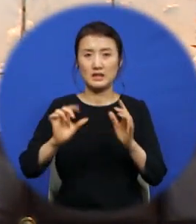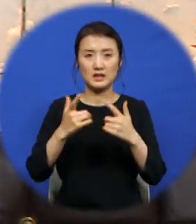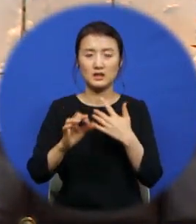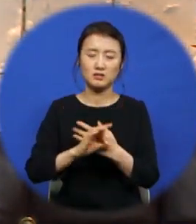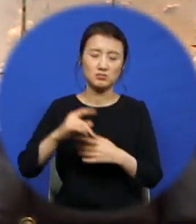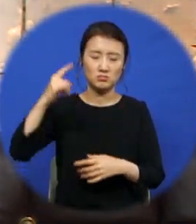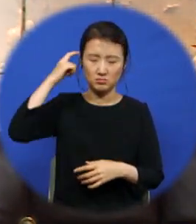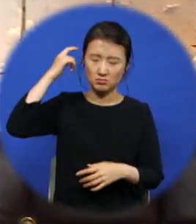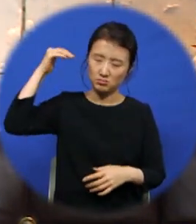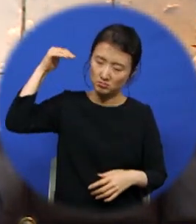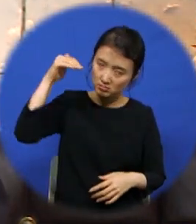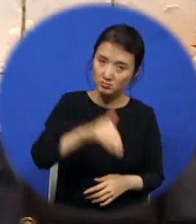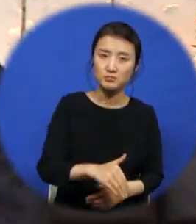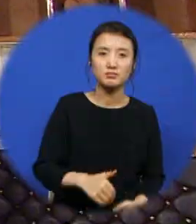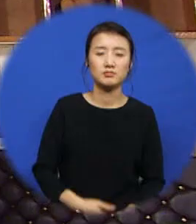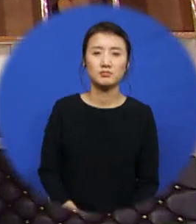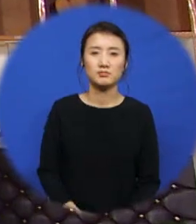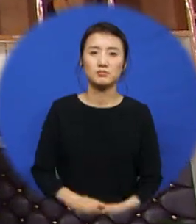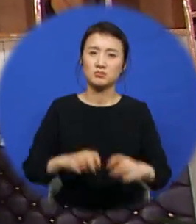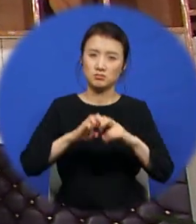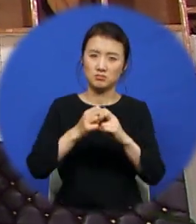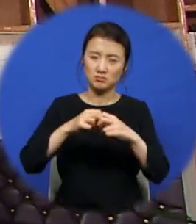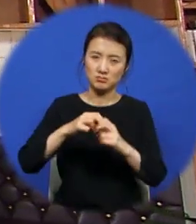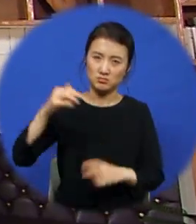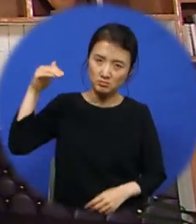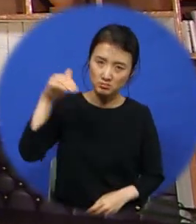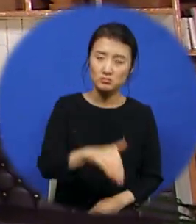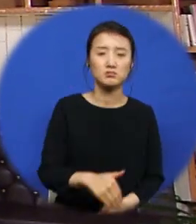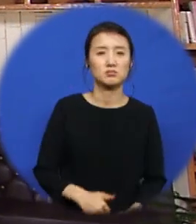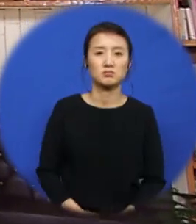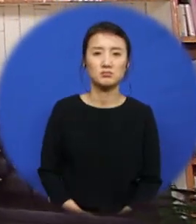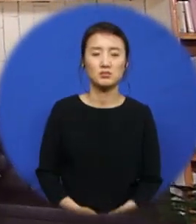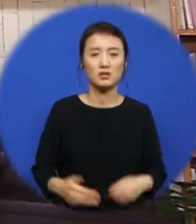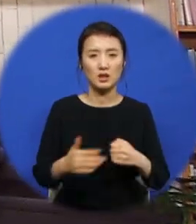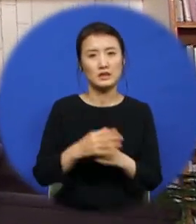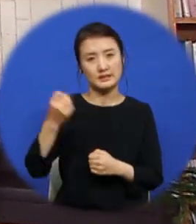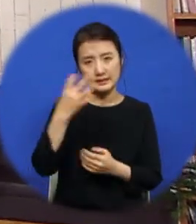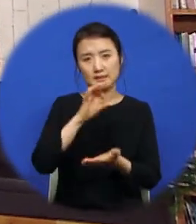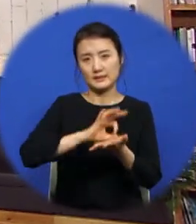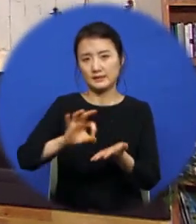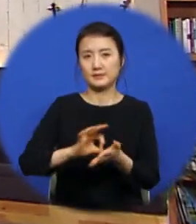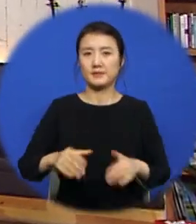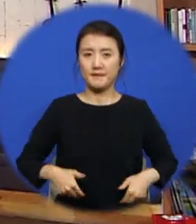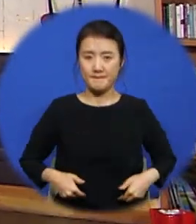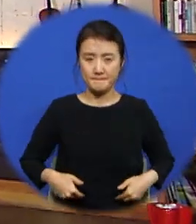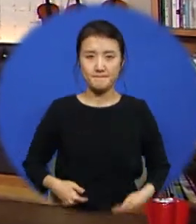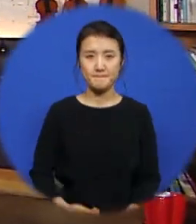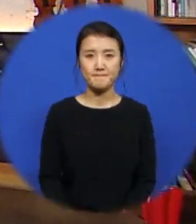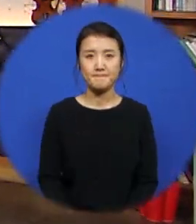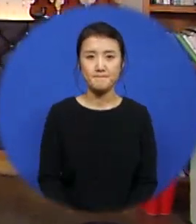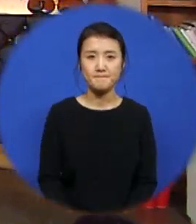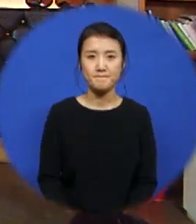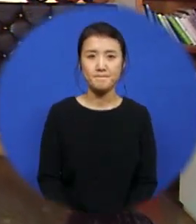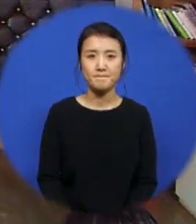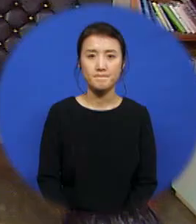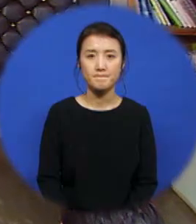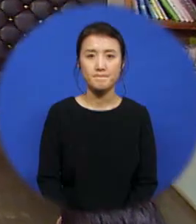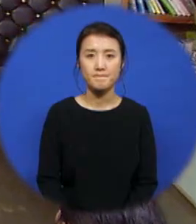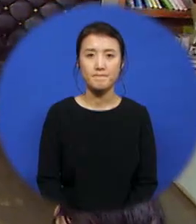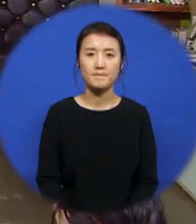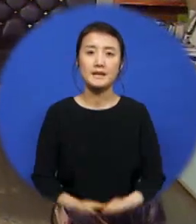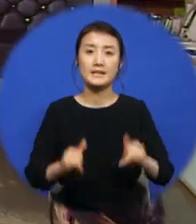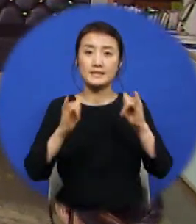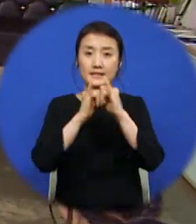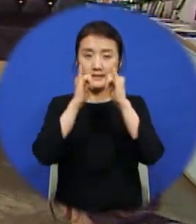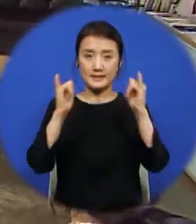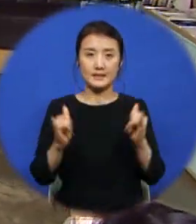계속 내려 않는 거죠 부진이 그렇게 돌려야 된다는 거죠 예 그리고 사회는 어떻게 합니까 부 질이 돌릴 수